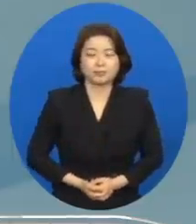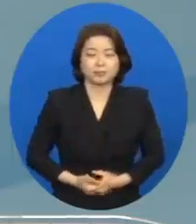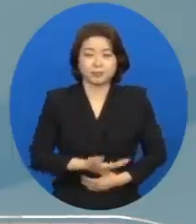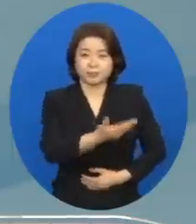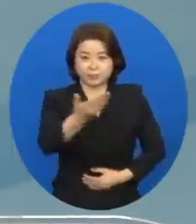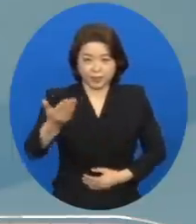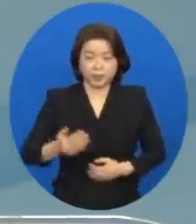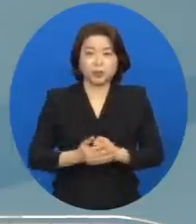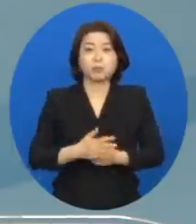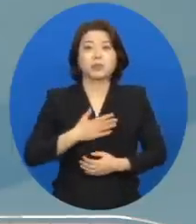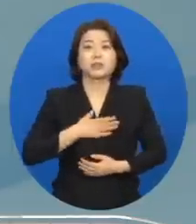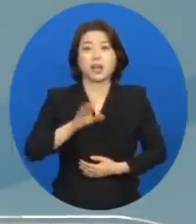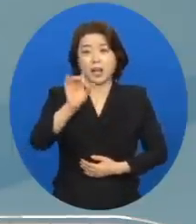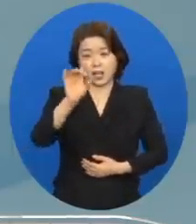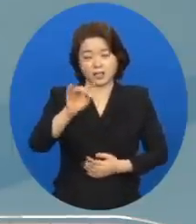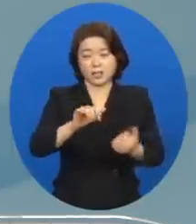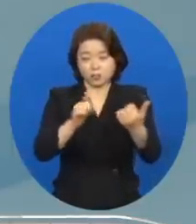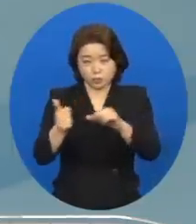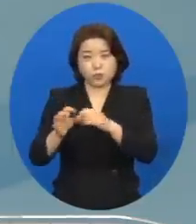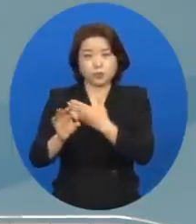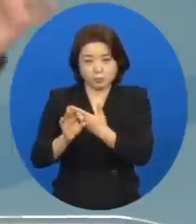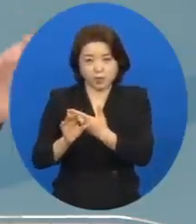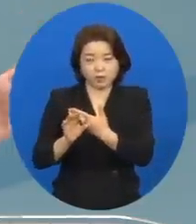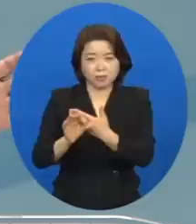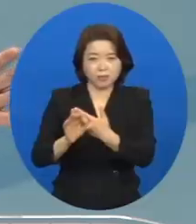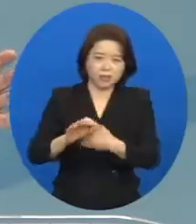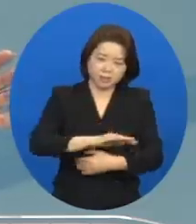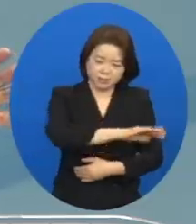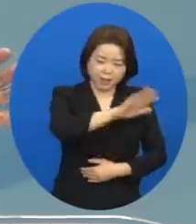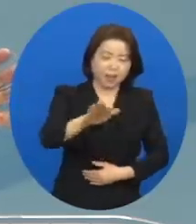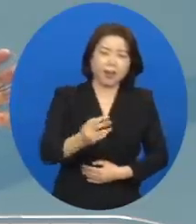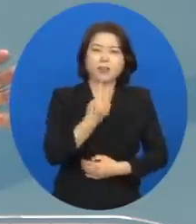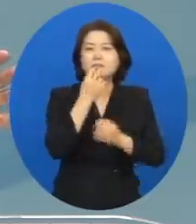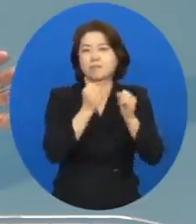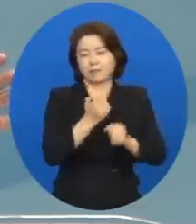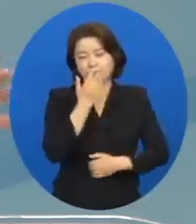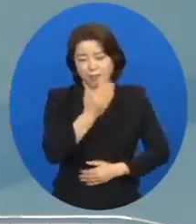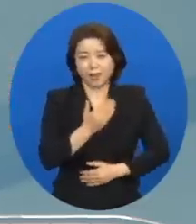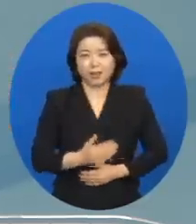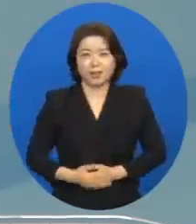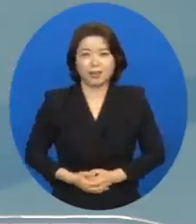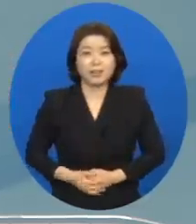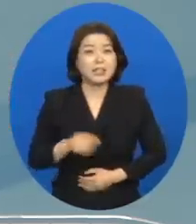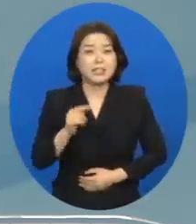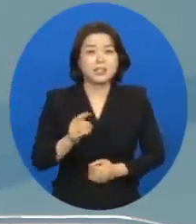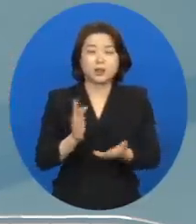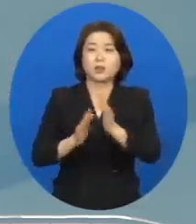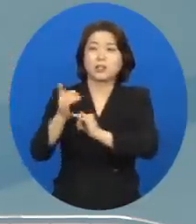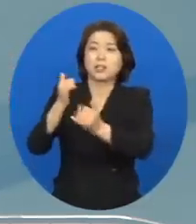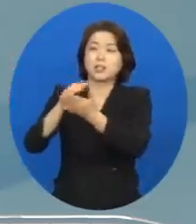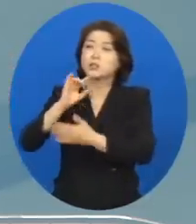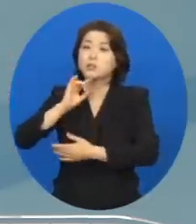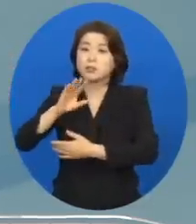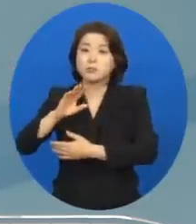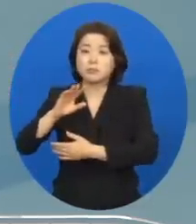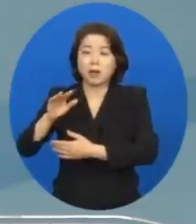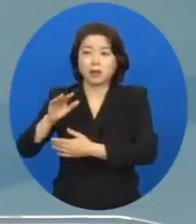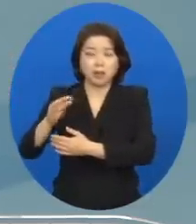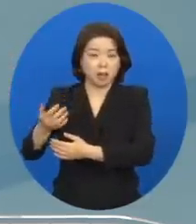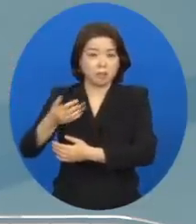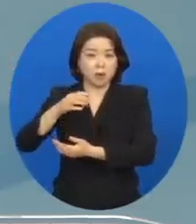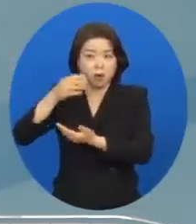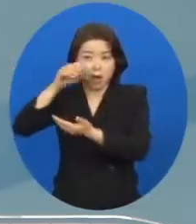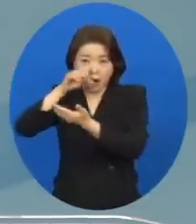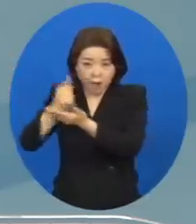여러분, 나 하나 죽으면 모두가 산다. 이건 예수님에게만 해당되는 말씀이